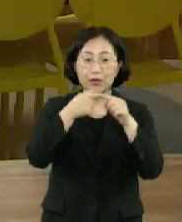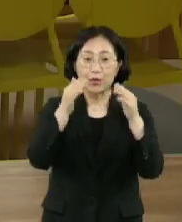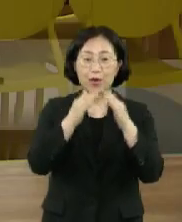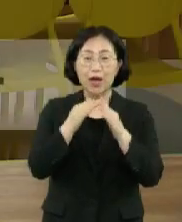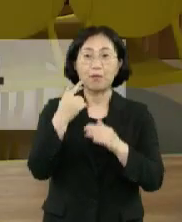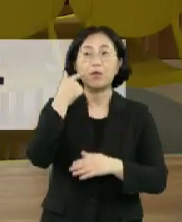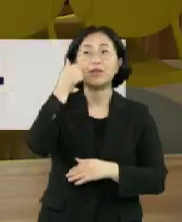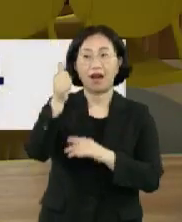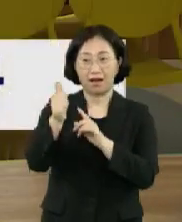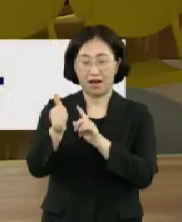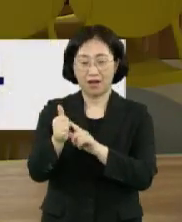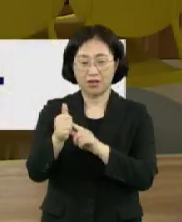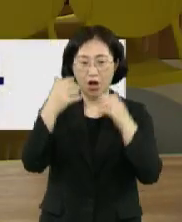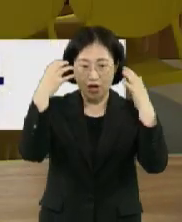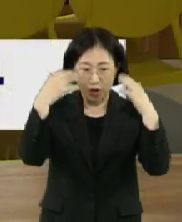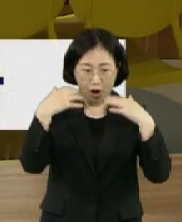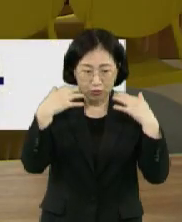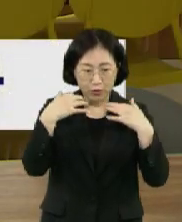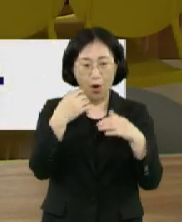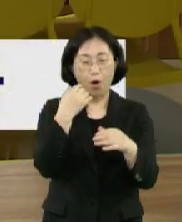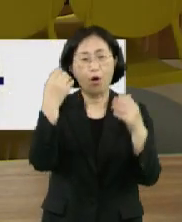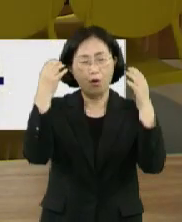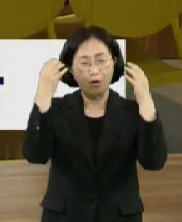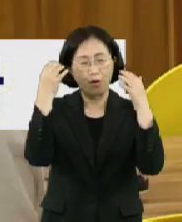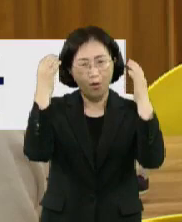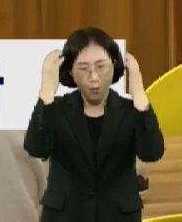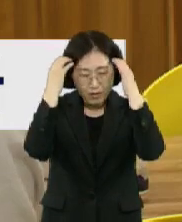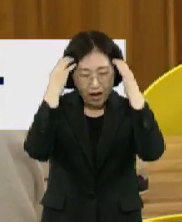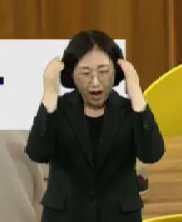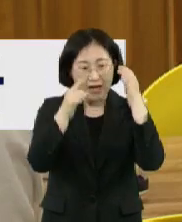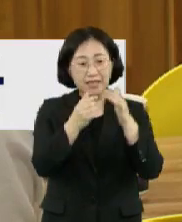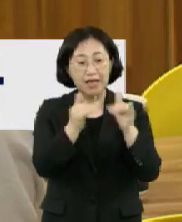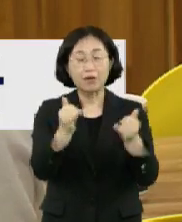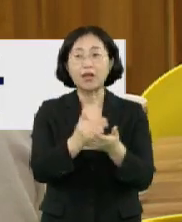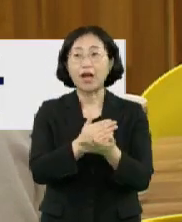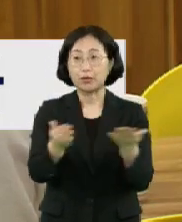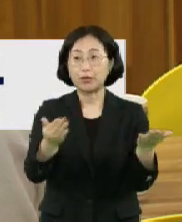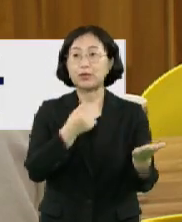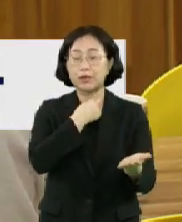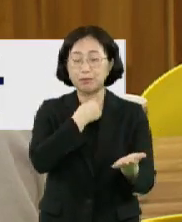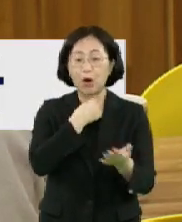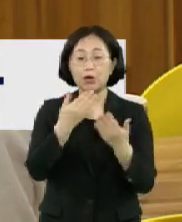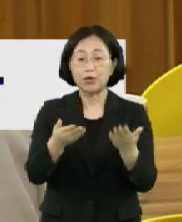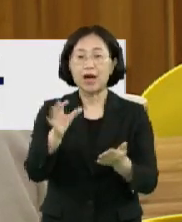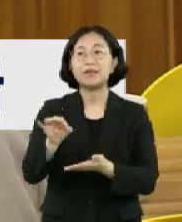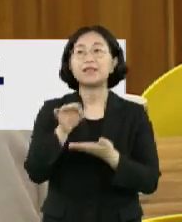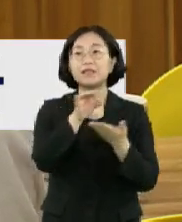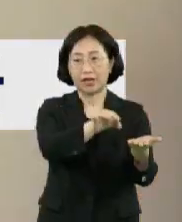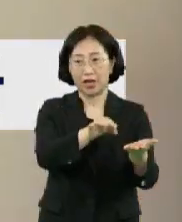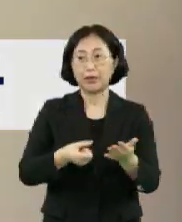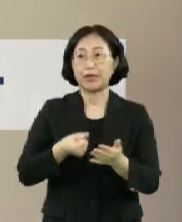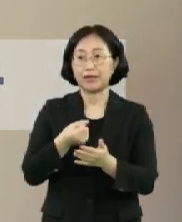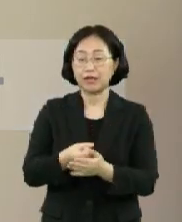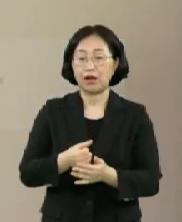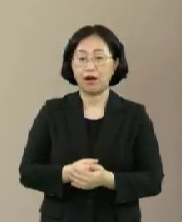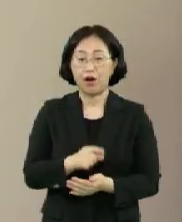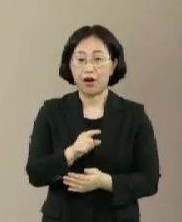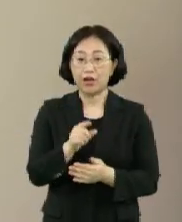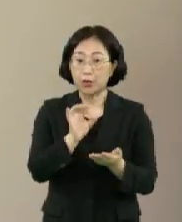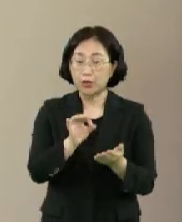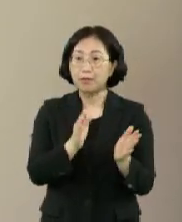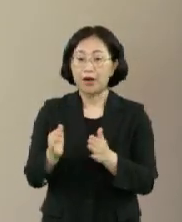씨는 무더위에 고생하는 분들과 조금이라도 나눠야겠다는 마음으로 휴가비를 드리기로 했습니다. 이를